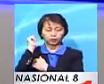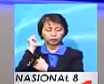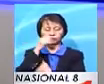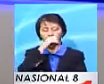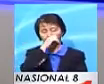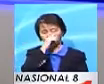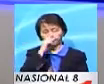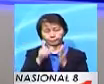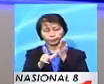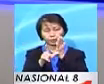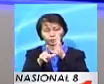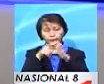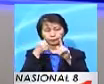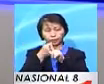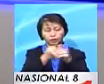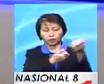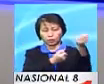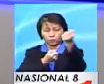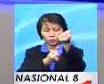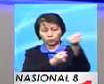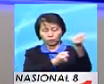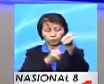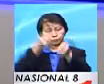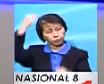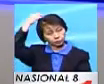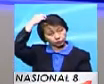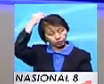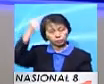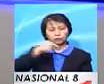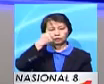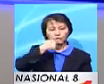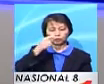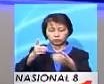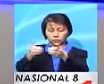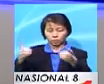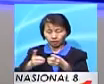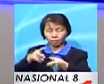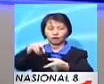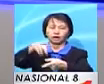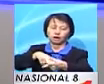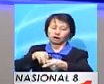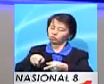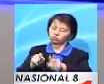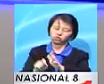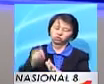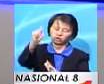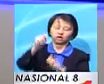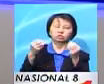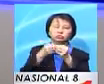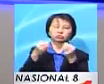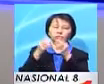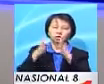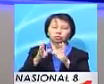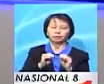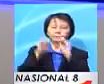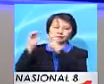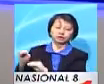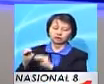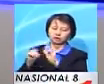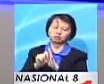Penolong Pengarah Bomba dan Penyelamat Selangor Muhammad Sani Harul berkata daerah Kelang masih mencatatkan jumlah mangsa